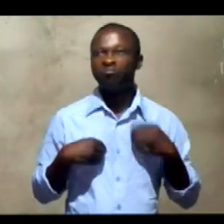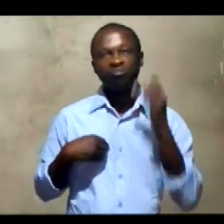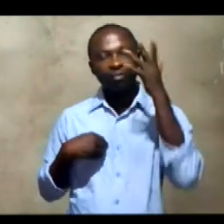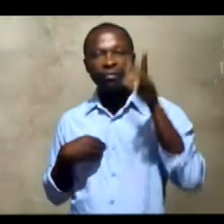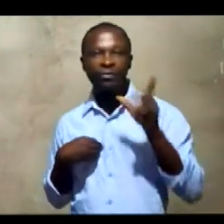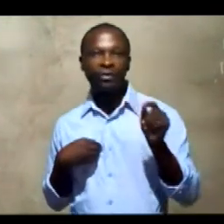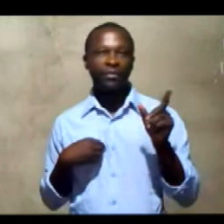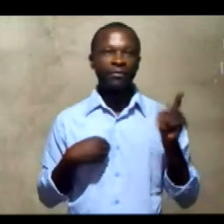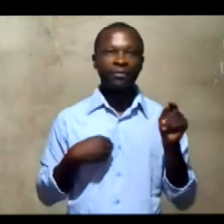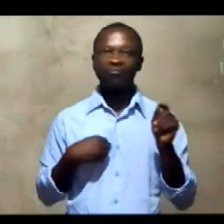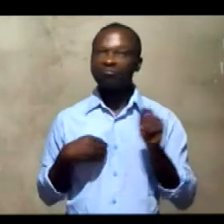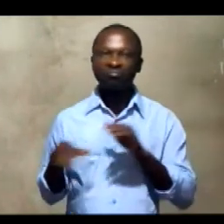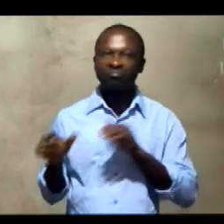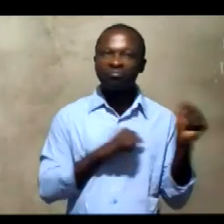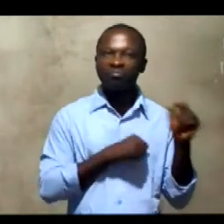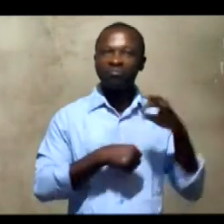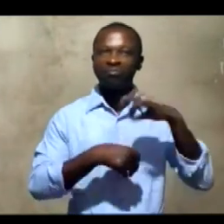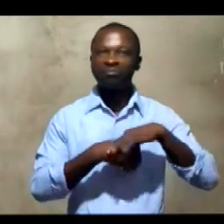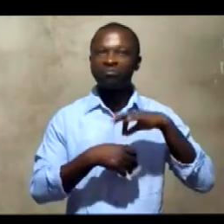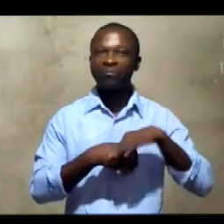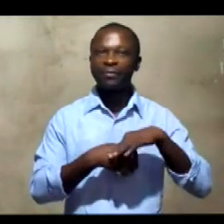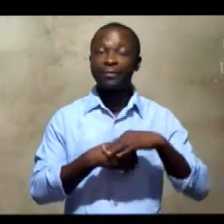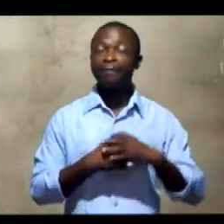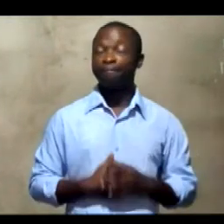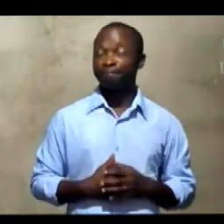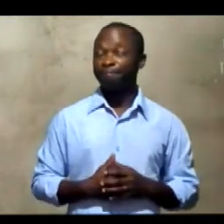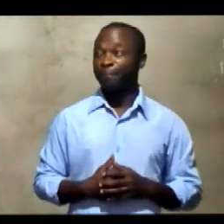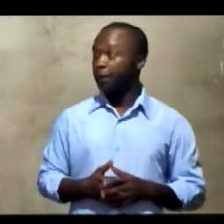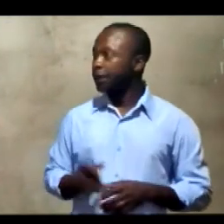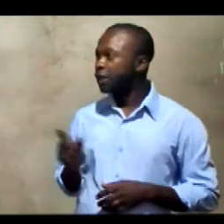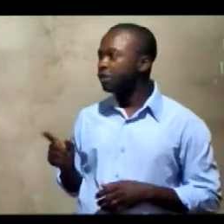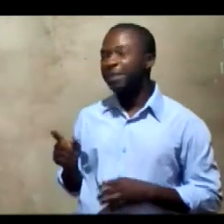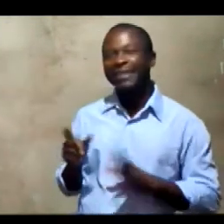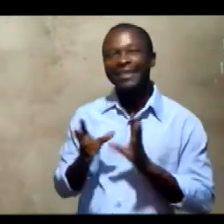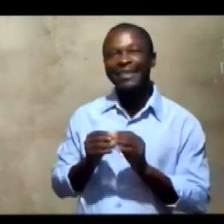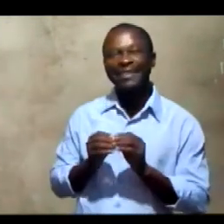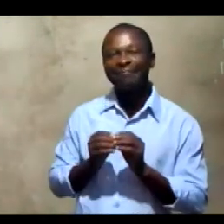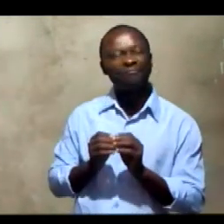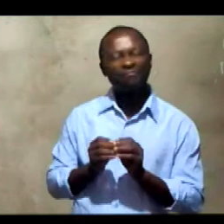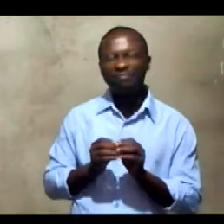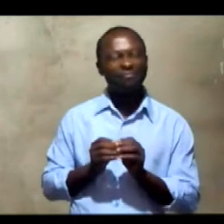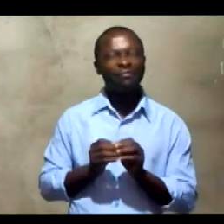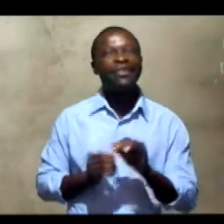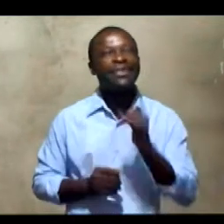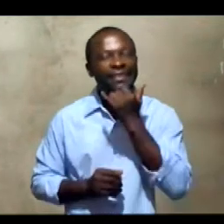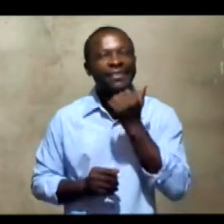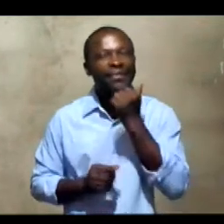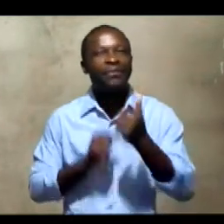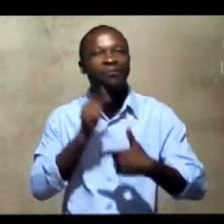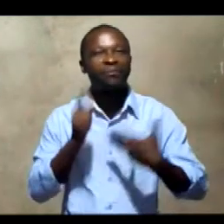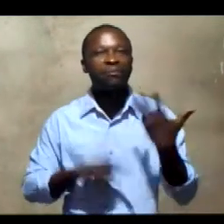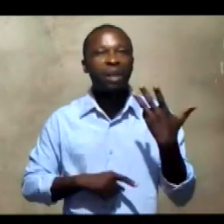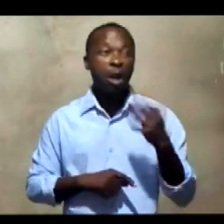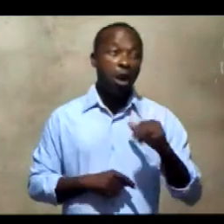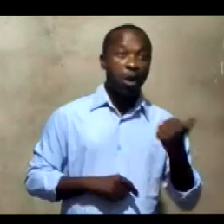Le politiste Aristide Mono y lit quant à lui la conséquence des entraves du processus électoral et le